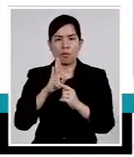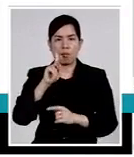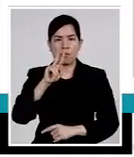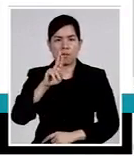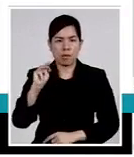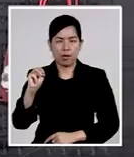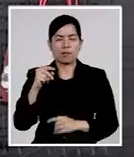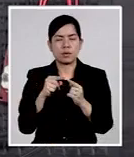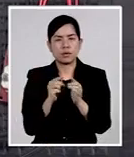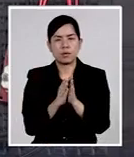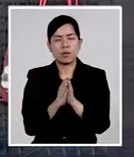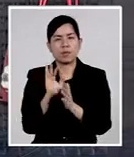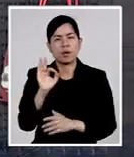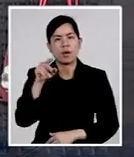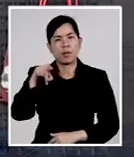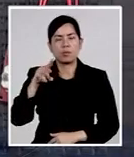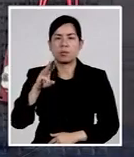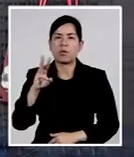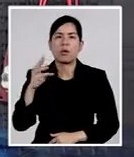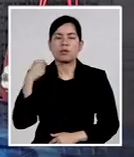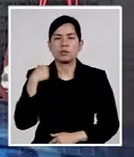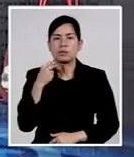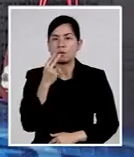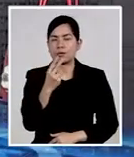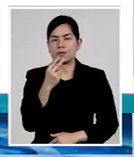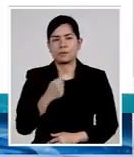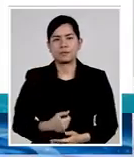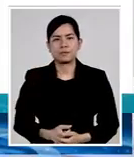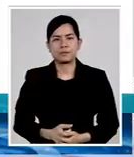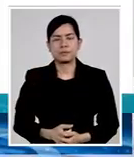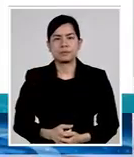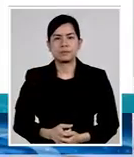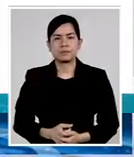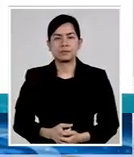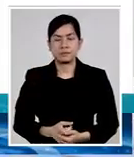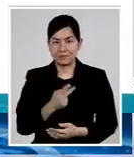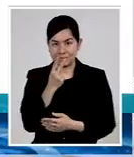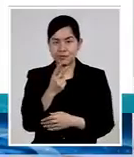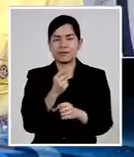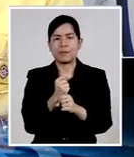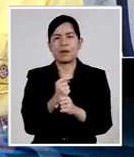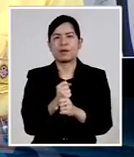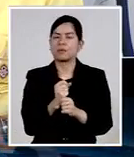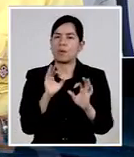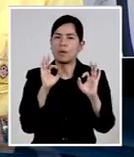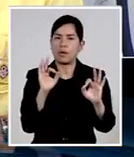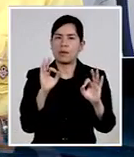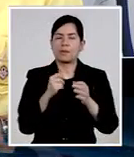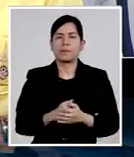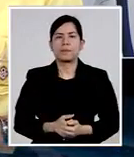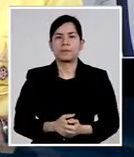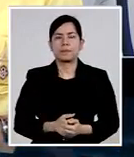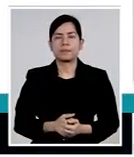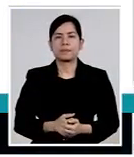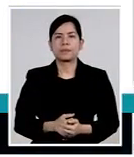องปรับเซ็นเซอร์ดูลองบังเซ็นเซอร์ดูนะครับอ่ะโอเคทำงานนะครับเซ็นเซอร์อีกตัวหนึ่งล่ะ